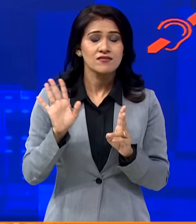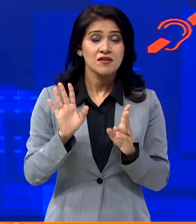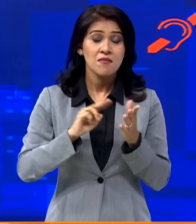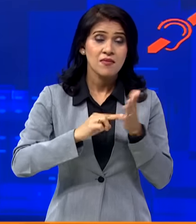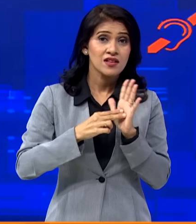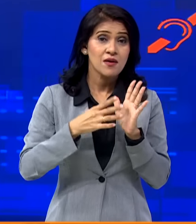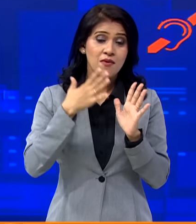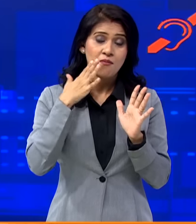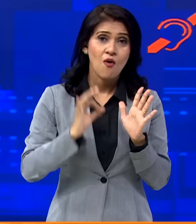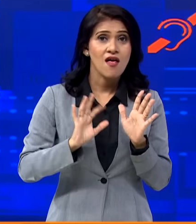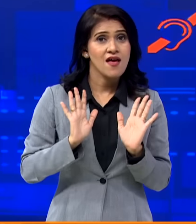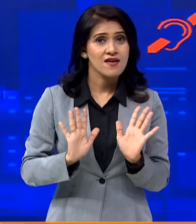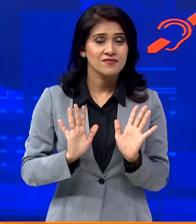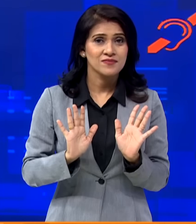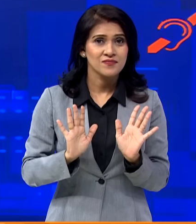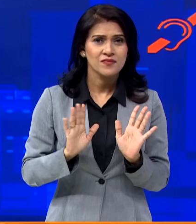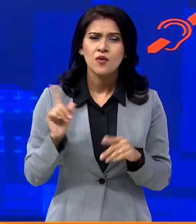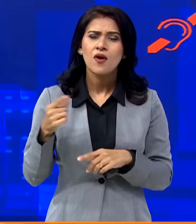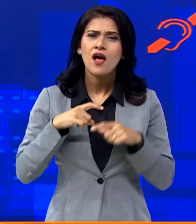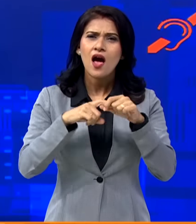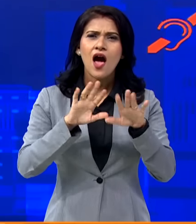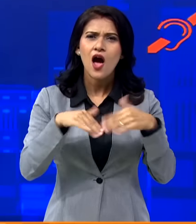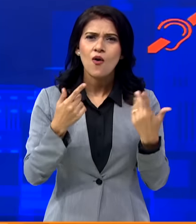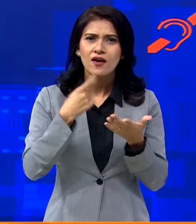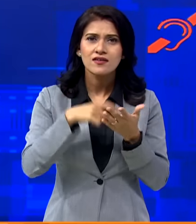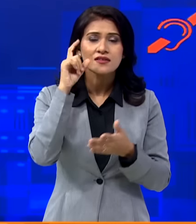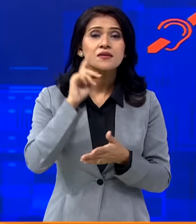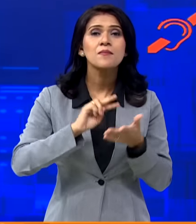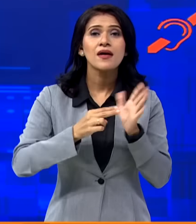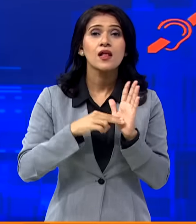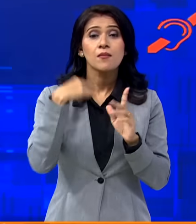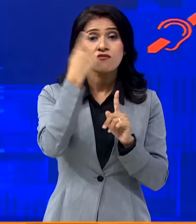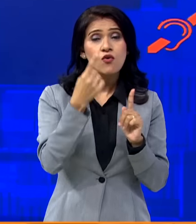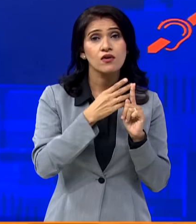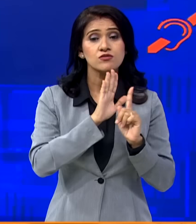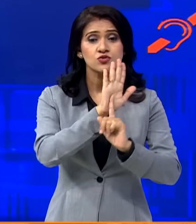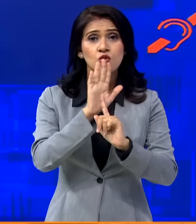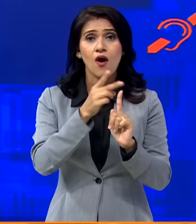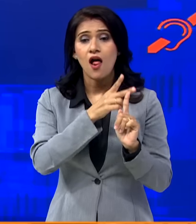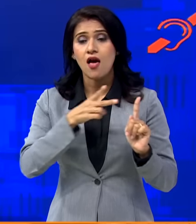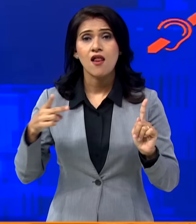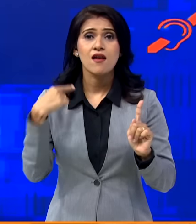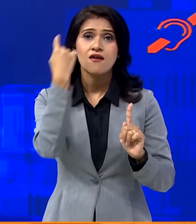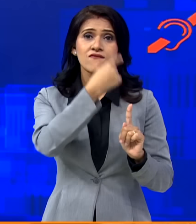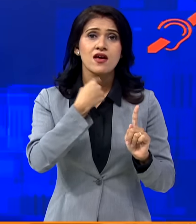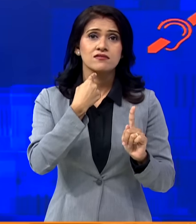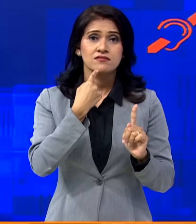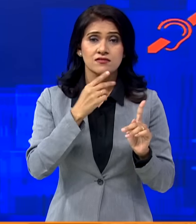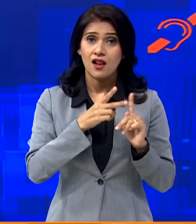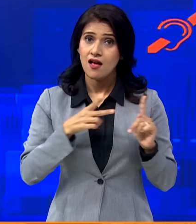है कैसे बहरूपिया का मतलब होता है जिसके बहुत से रूप हो और